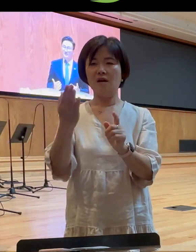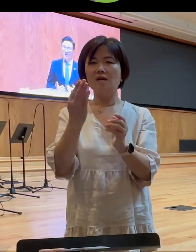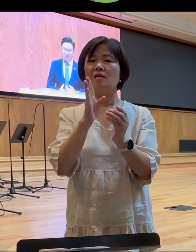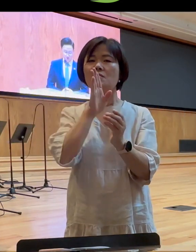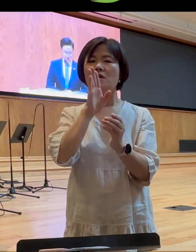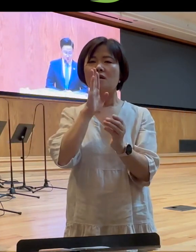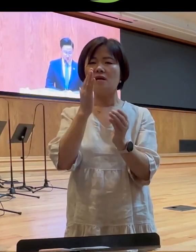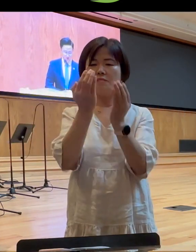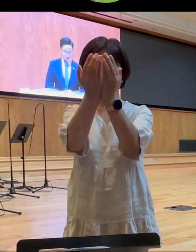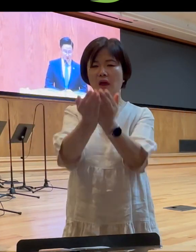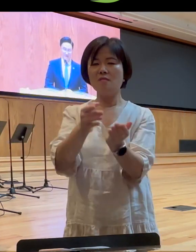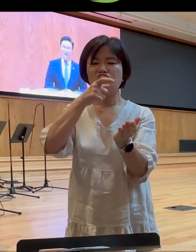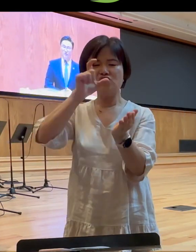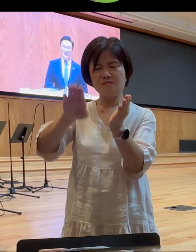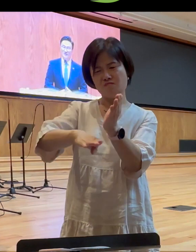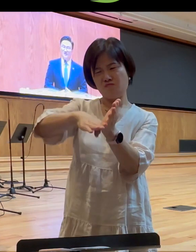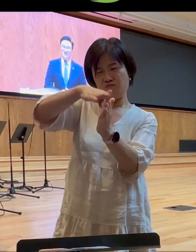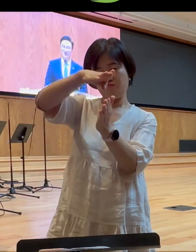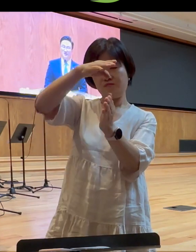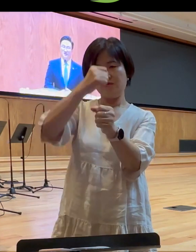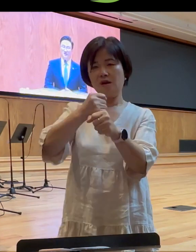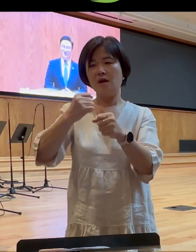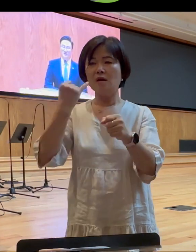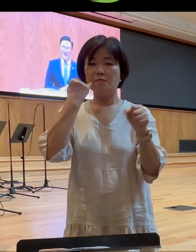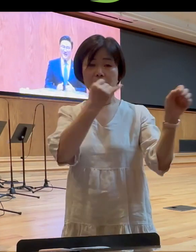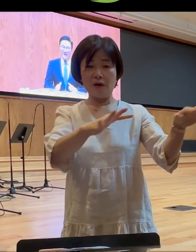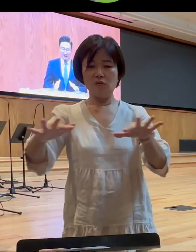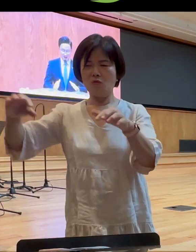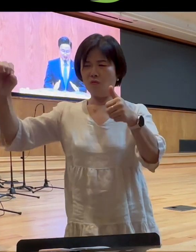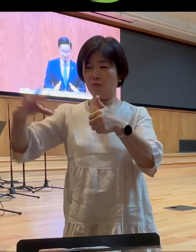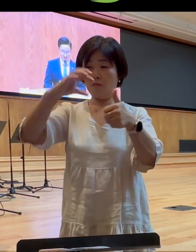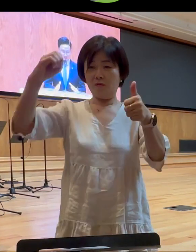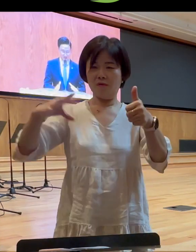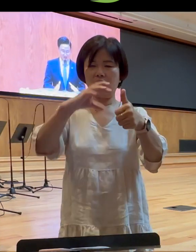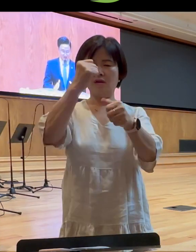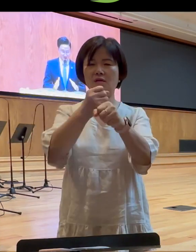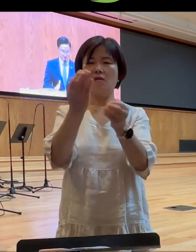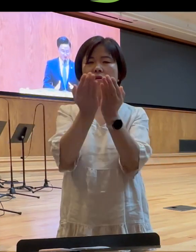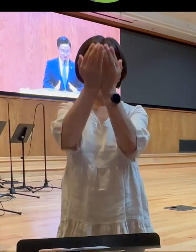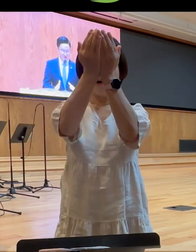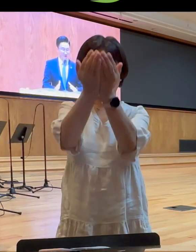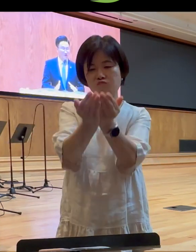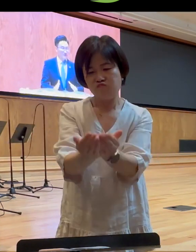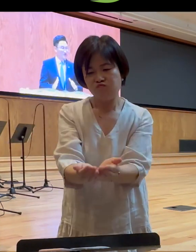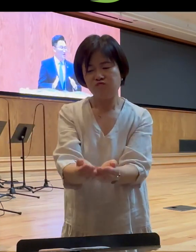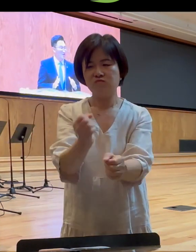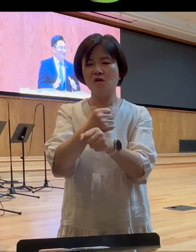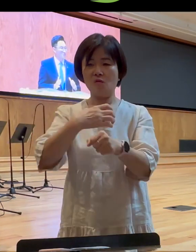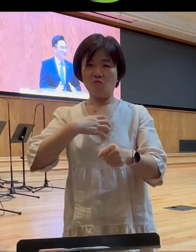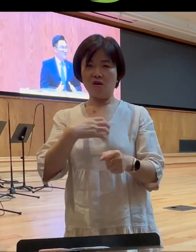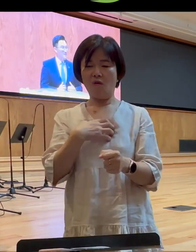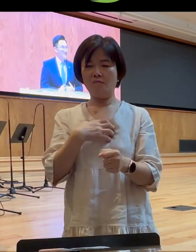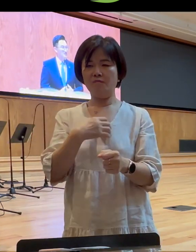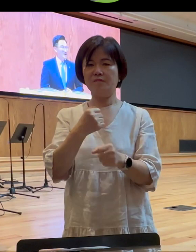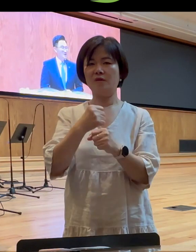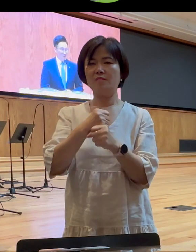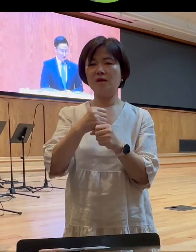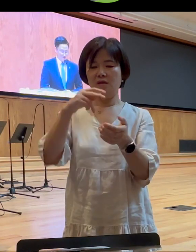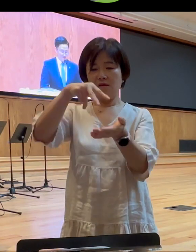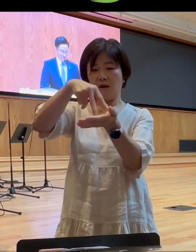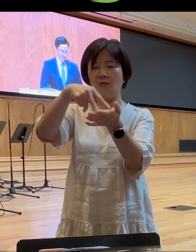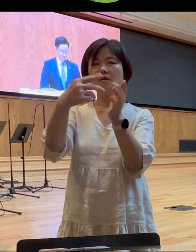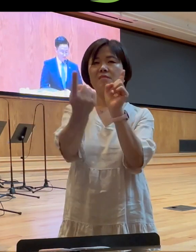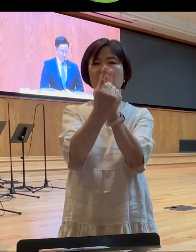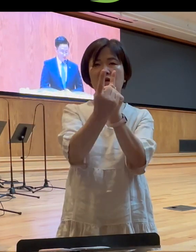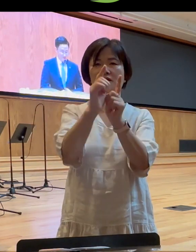가득 찰 정도로 파도가 일어나서 배가 가라앉을 정도, 그런 위험한 상황이